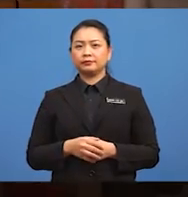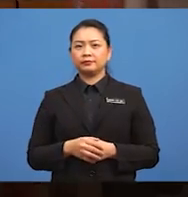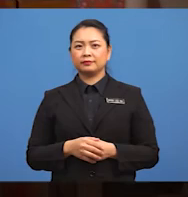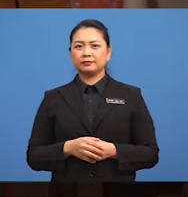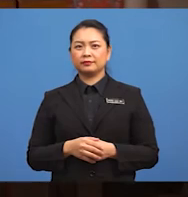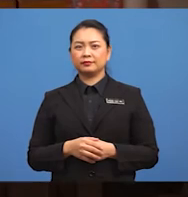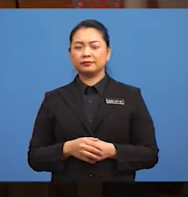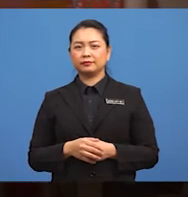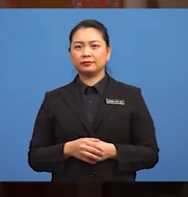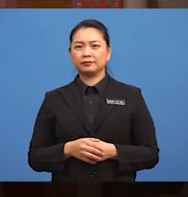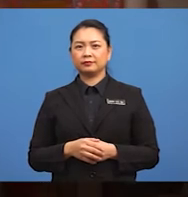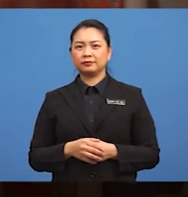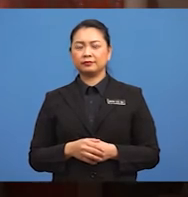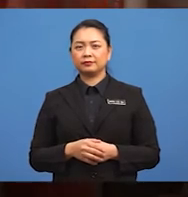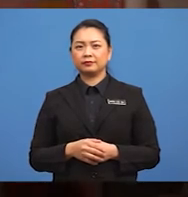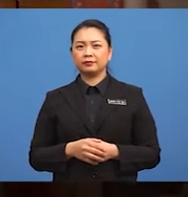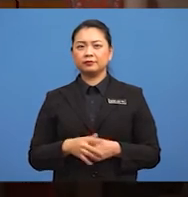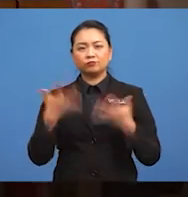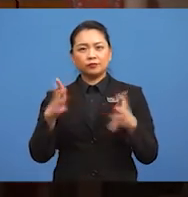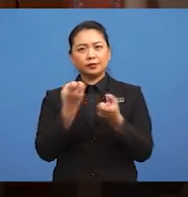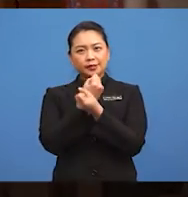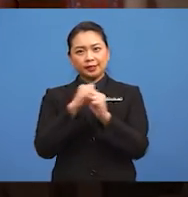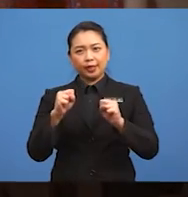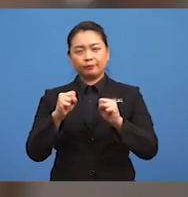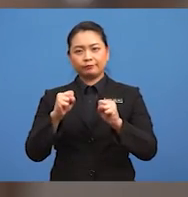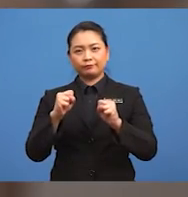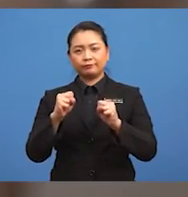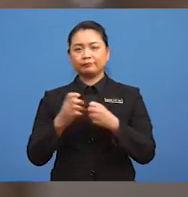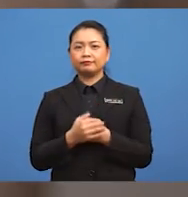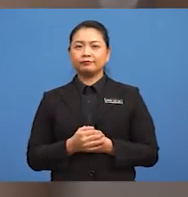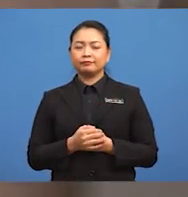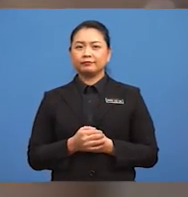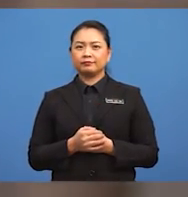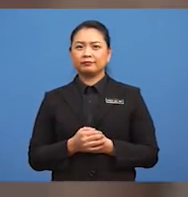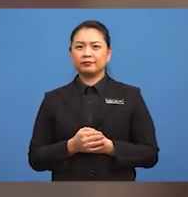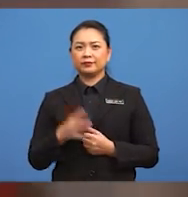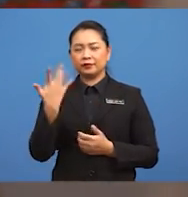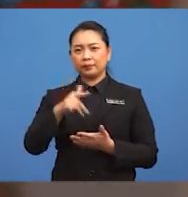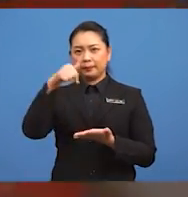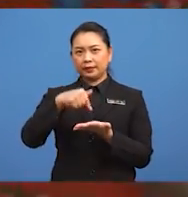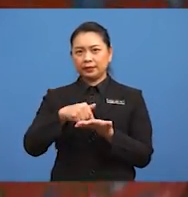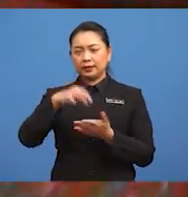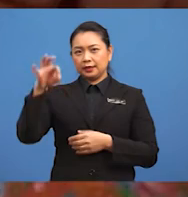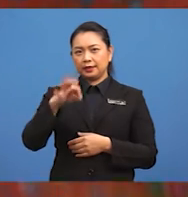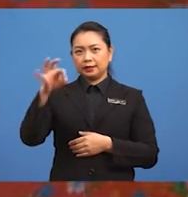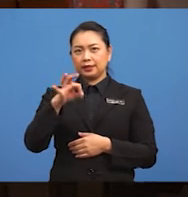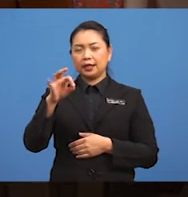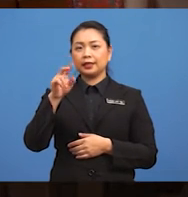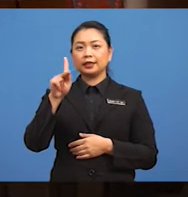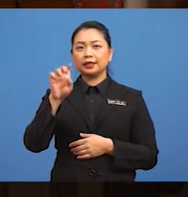Cantuman lengan pada lubang lengan telah pun siap. Proses yang seterusnya adalah menjahit